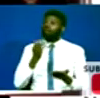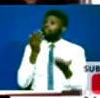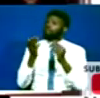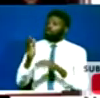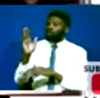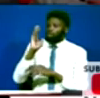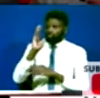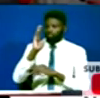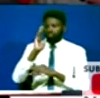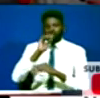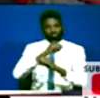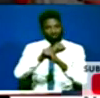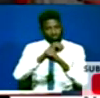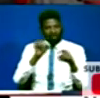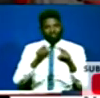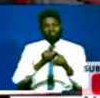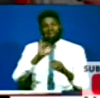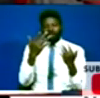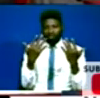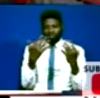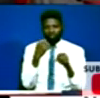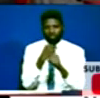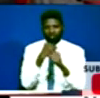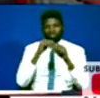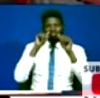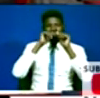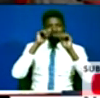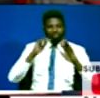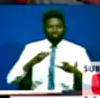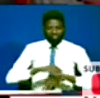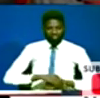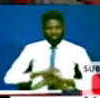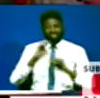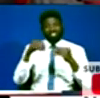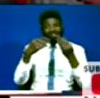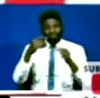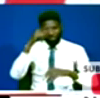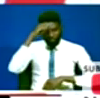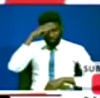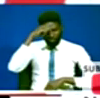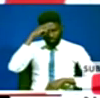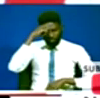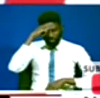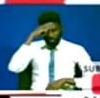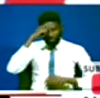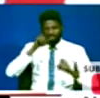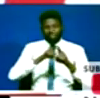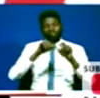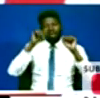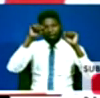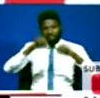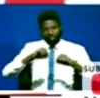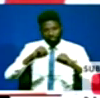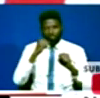hands. And may he grant you the wisdom and fortitude to serve with